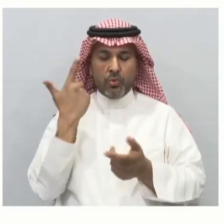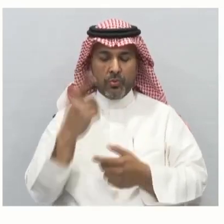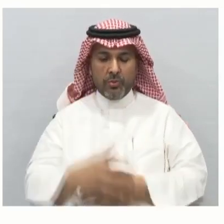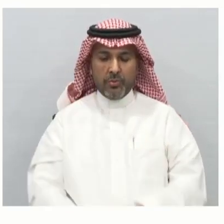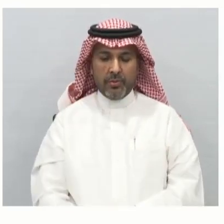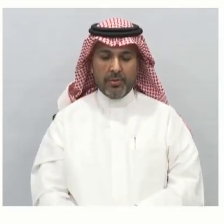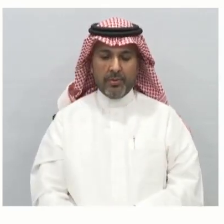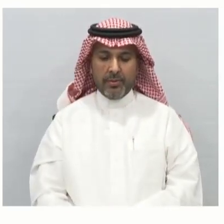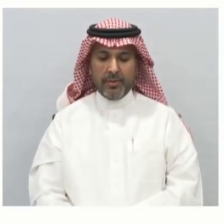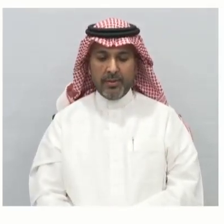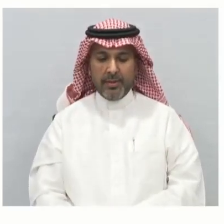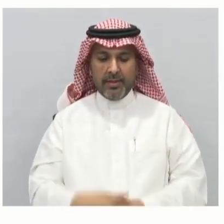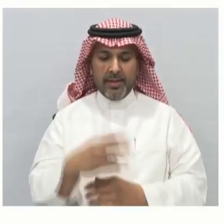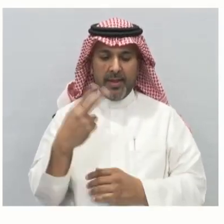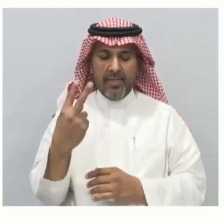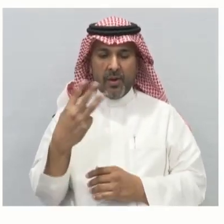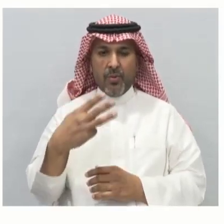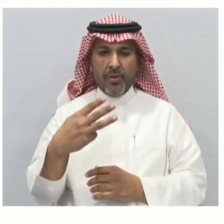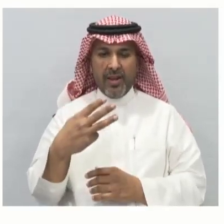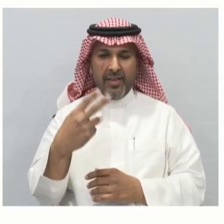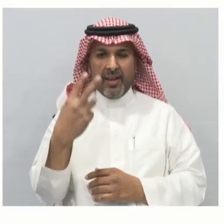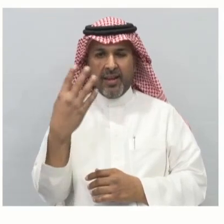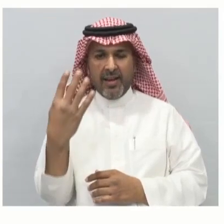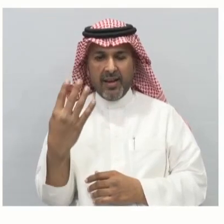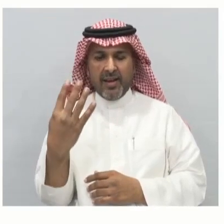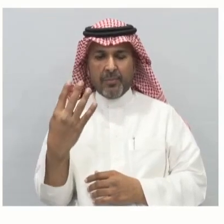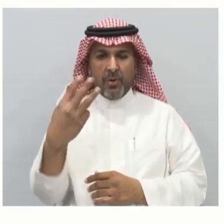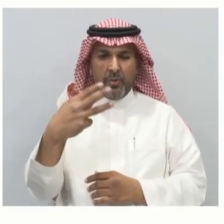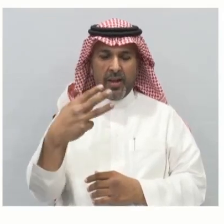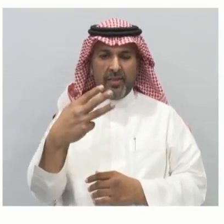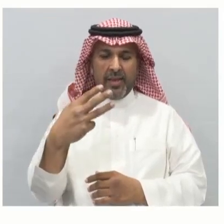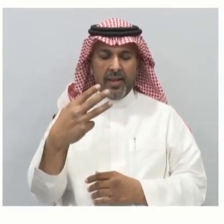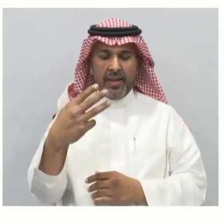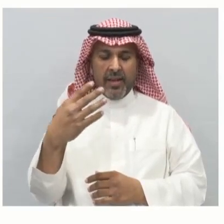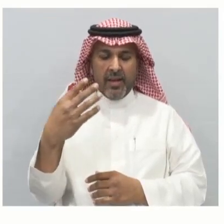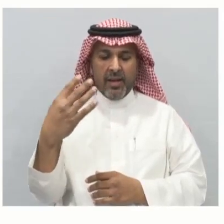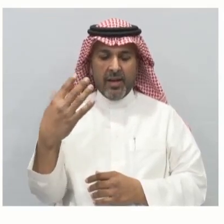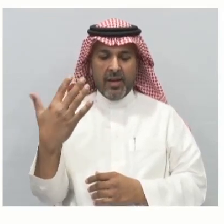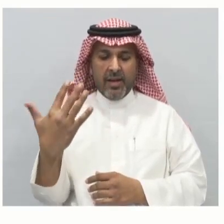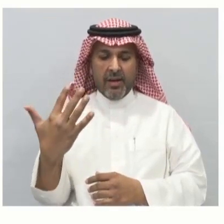8 و 32 38 48 34